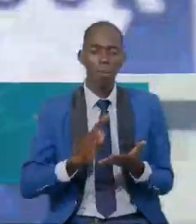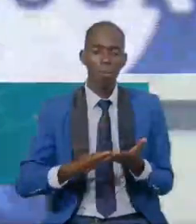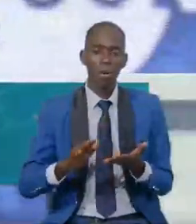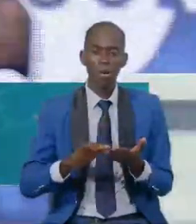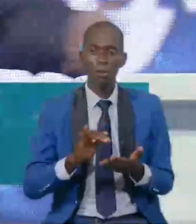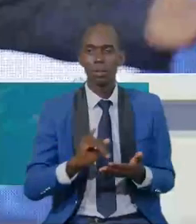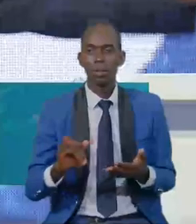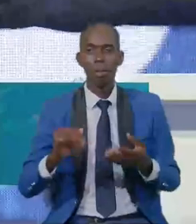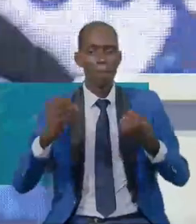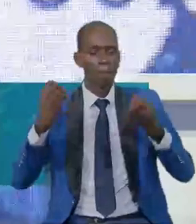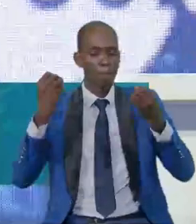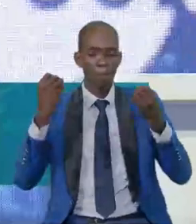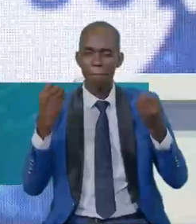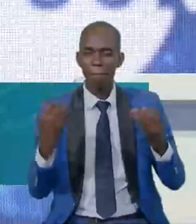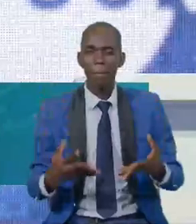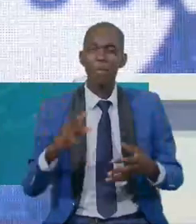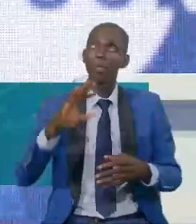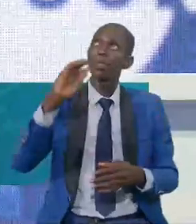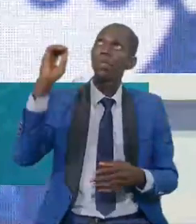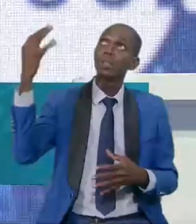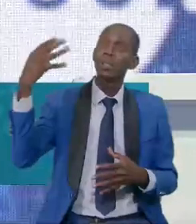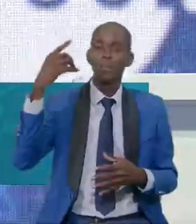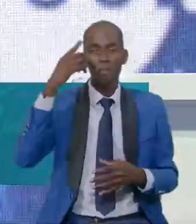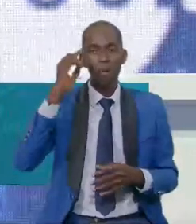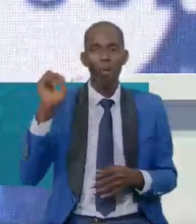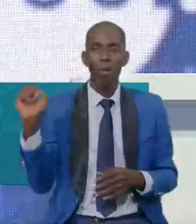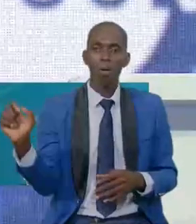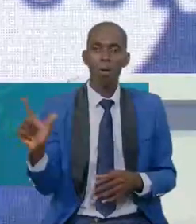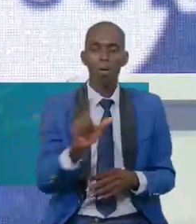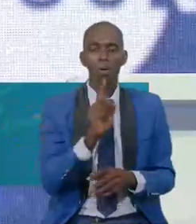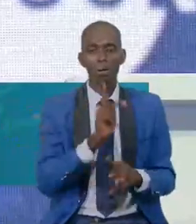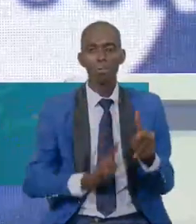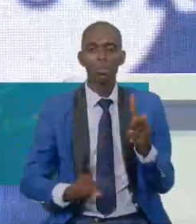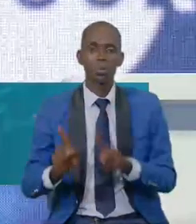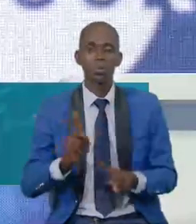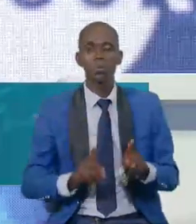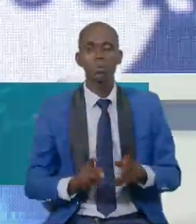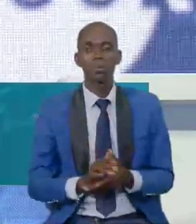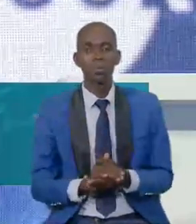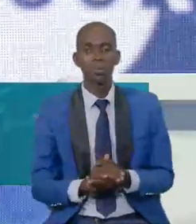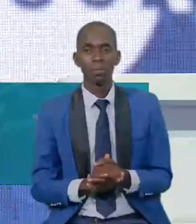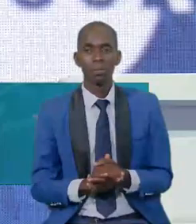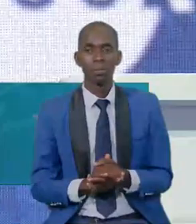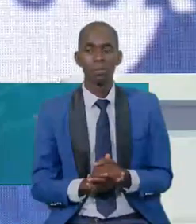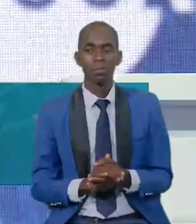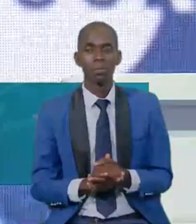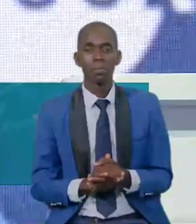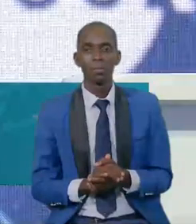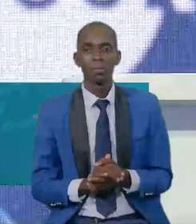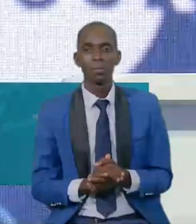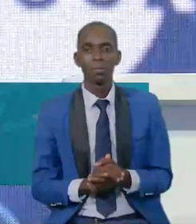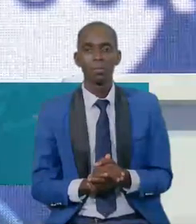for all people. La grâce abondante qui pardonne à tous. There's